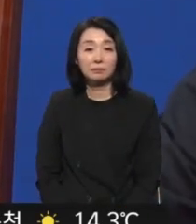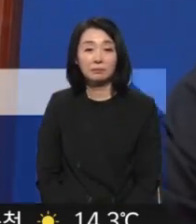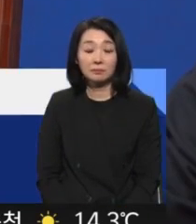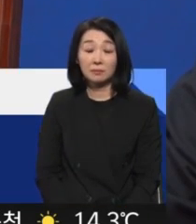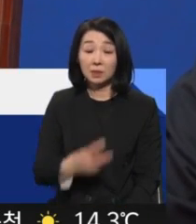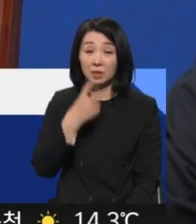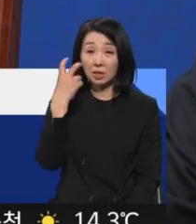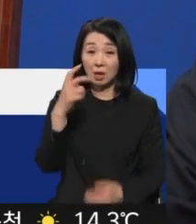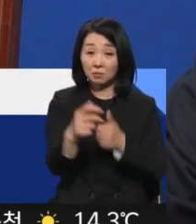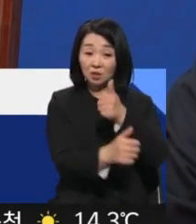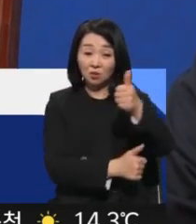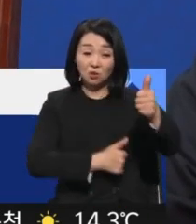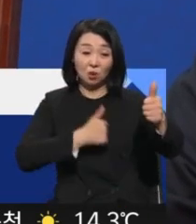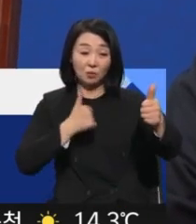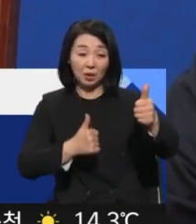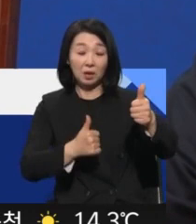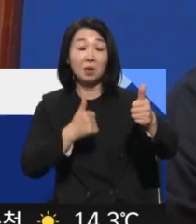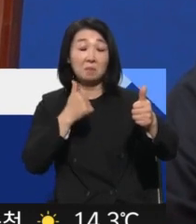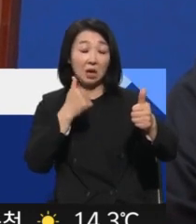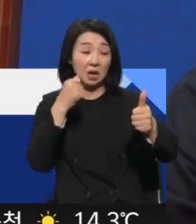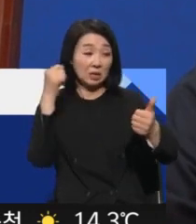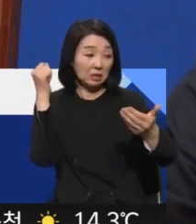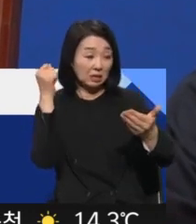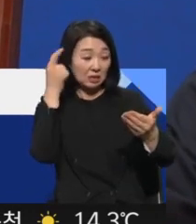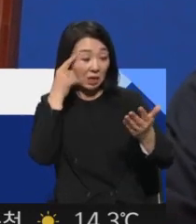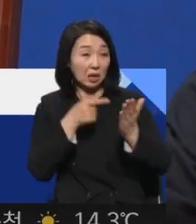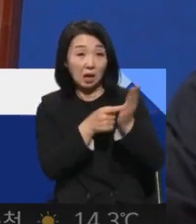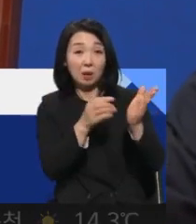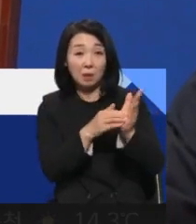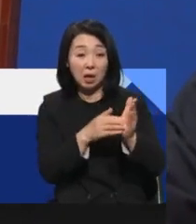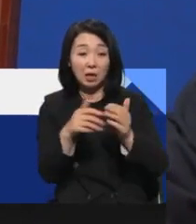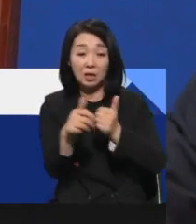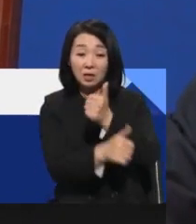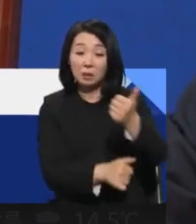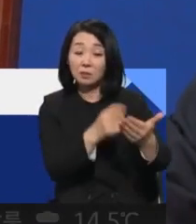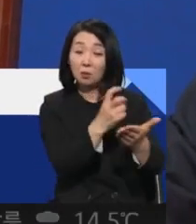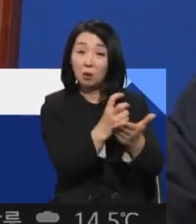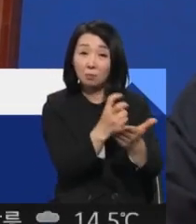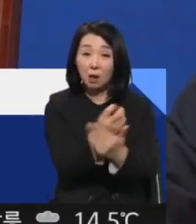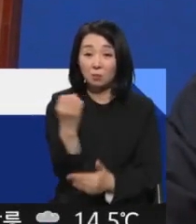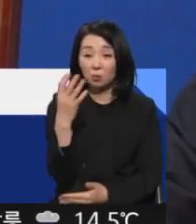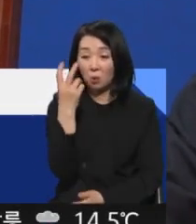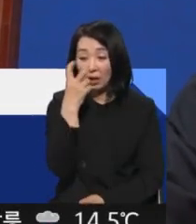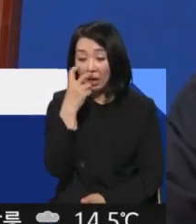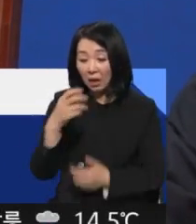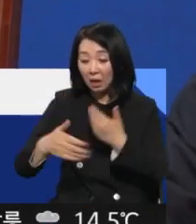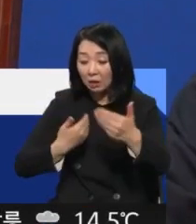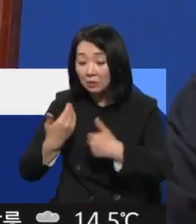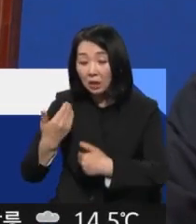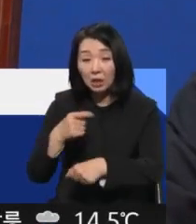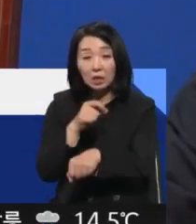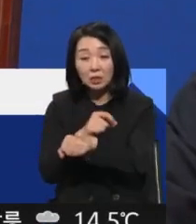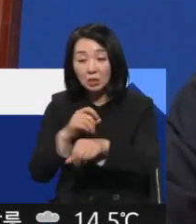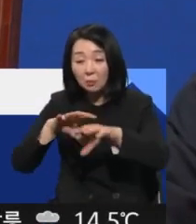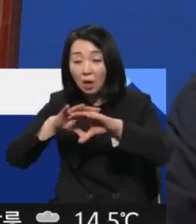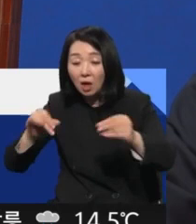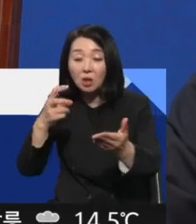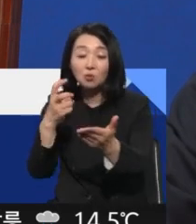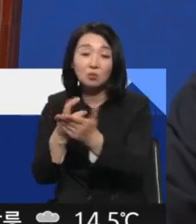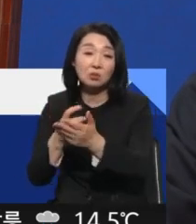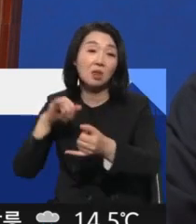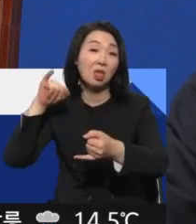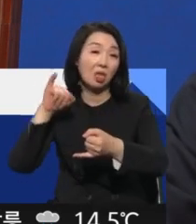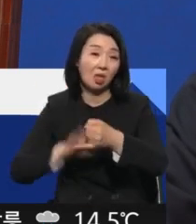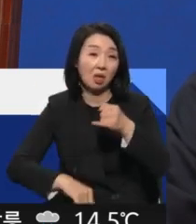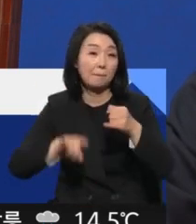감사위원회의 의견을 거치도록 규정한 감사원법과 감사원 감사 사무처리 규칙을 모두 어겼습니다